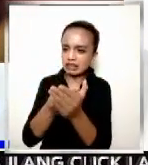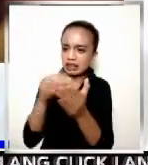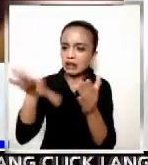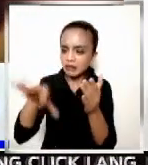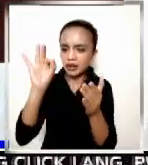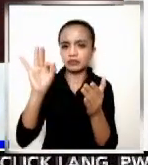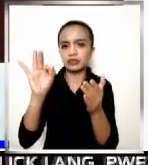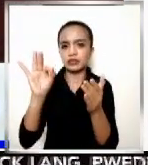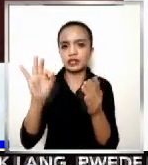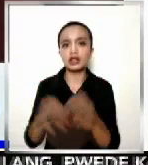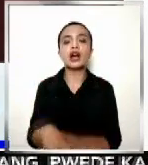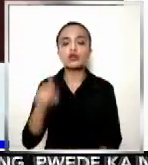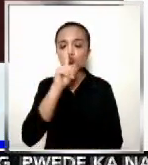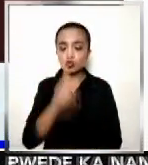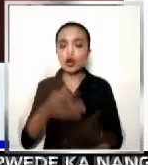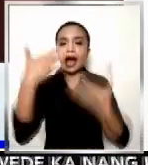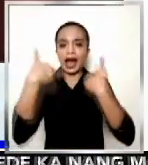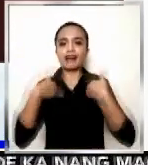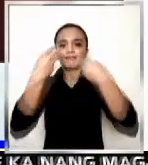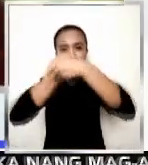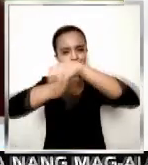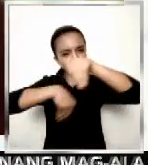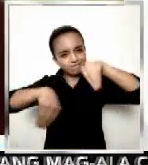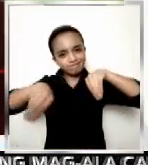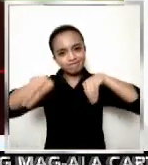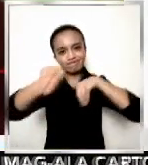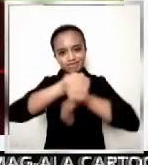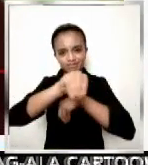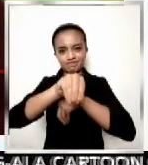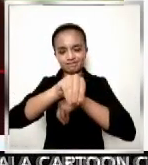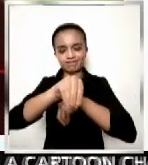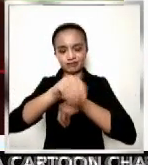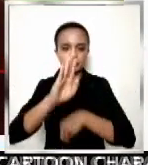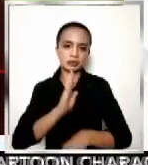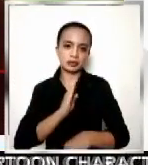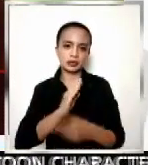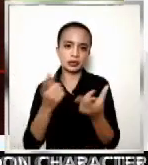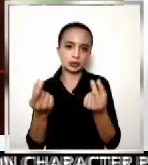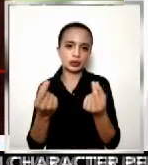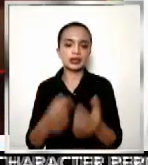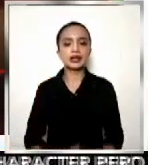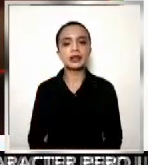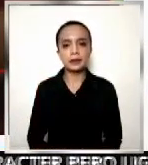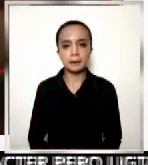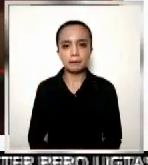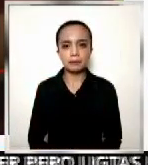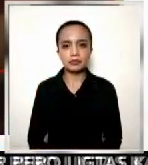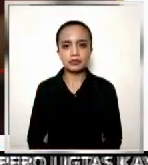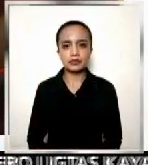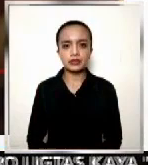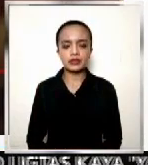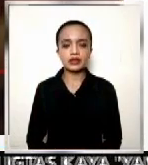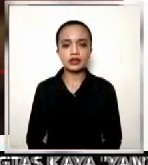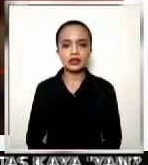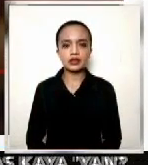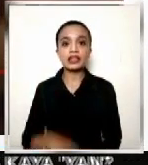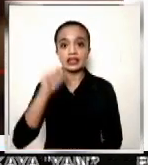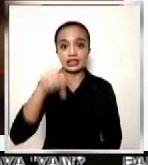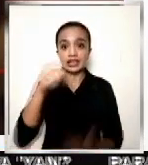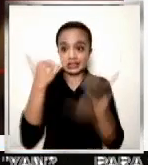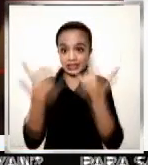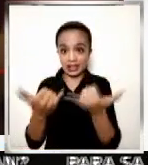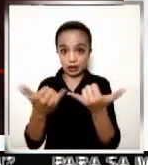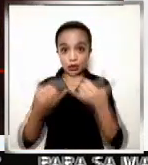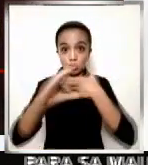kapalit ang bawat kabutihang ginawa sa kapwa. Mayroong promotion, of course, from contractual to casual. So at kaagad-agad,